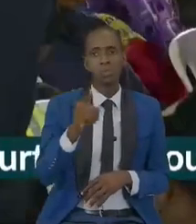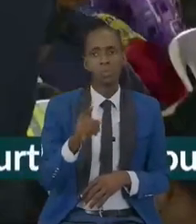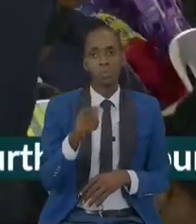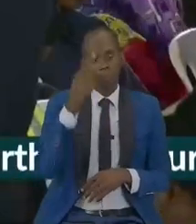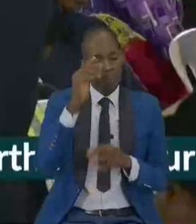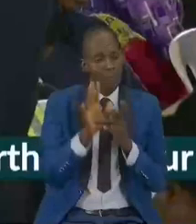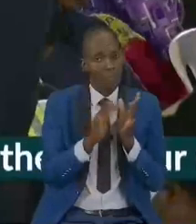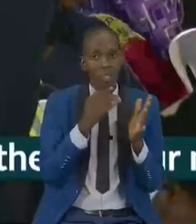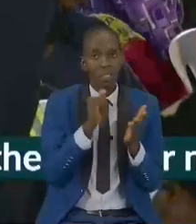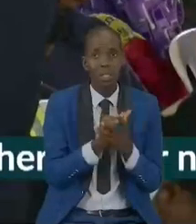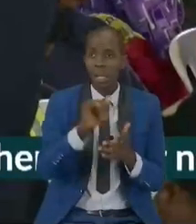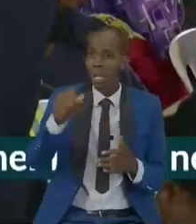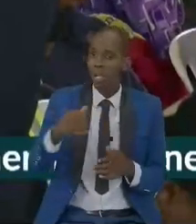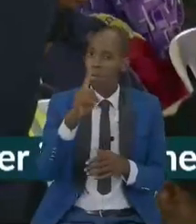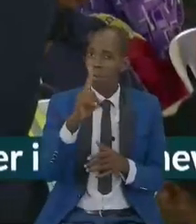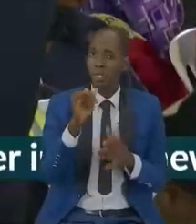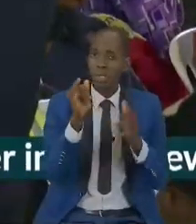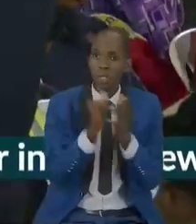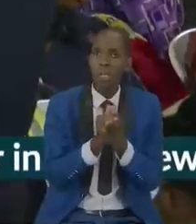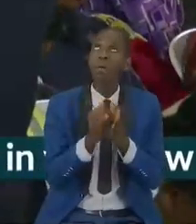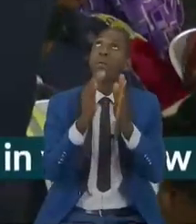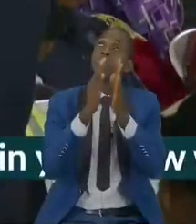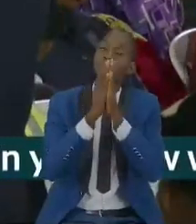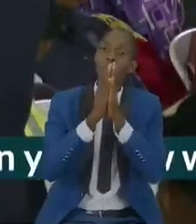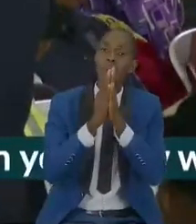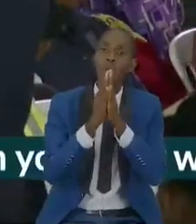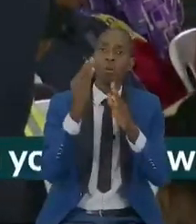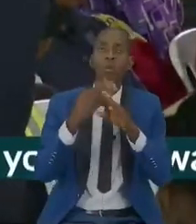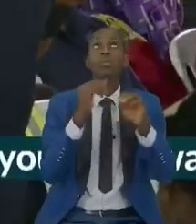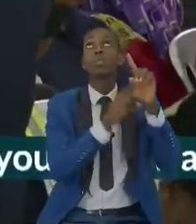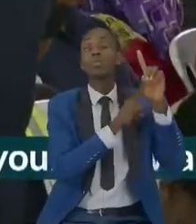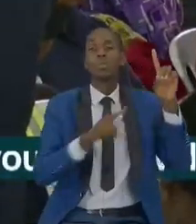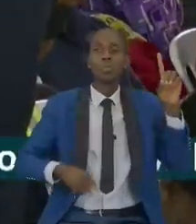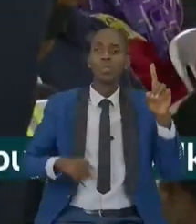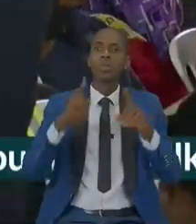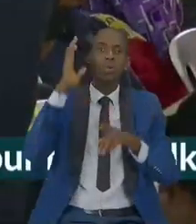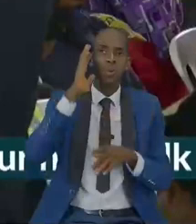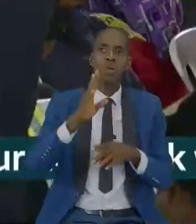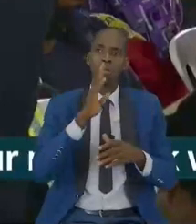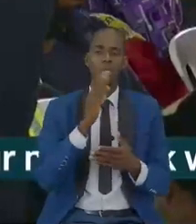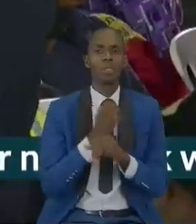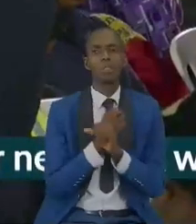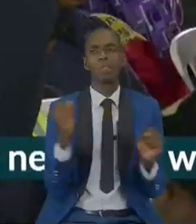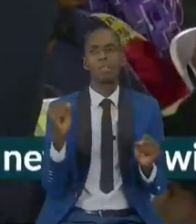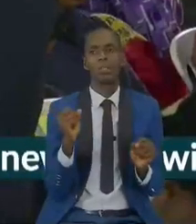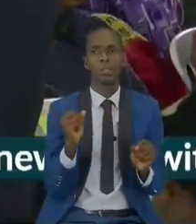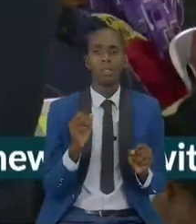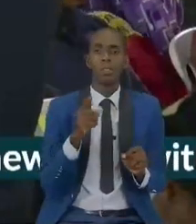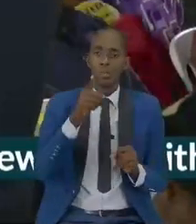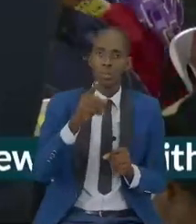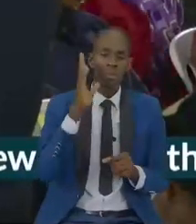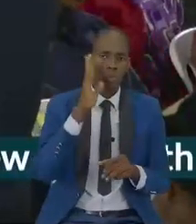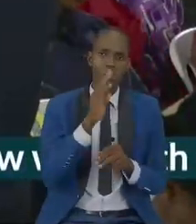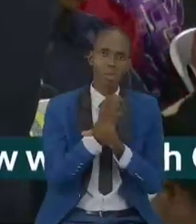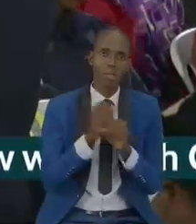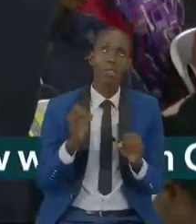quiconque repent, quiconque invoque le nom du Seigneur sera sauvé. Tu seras pardonné